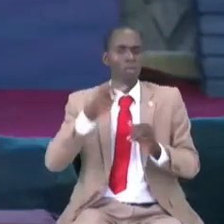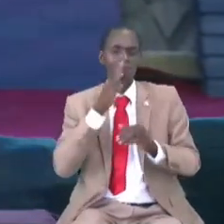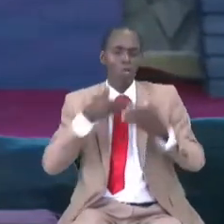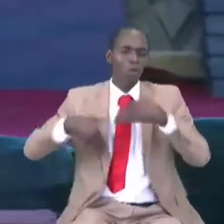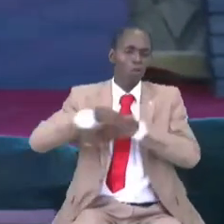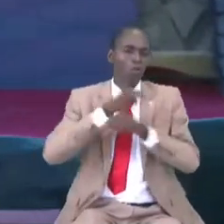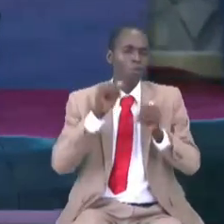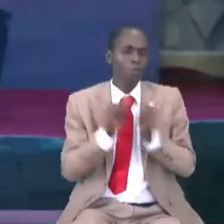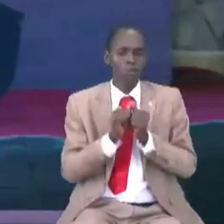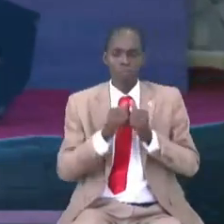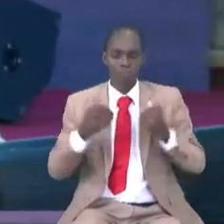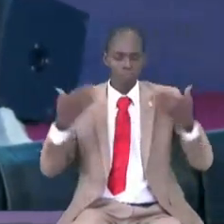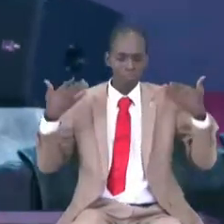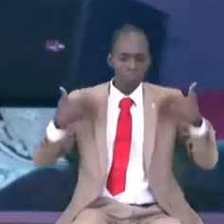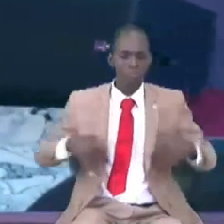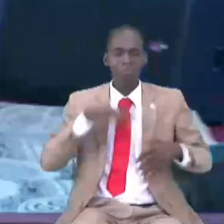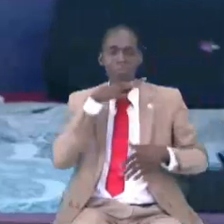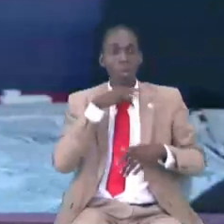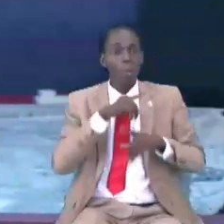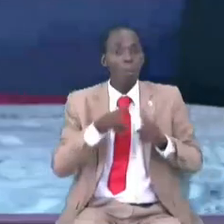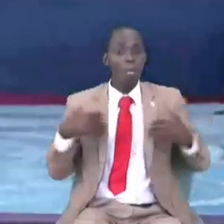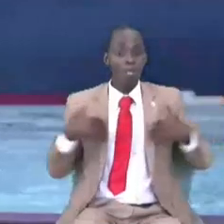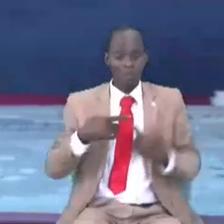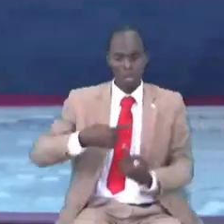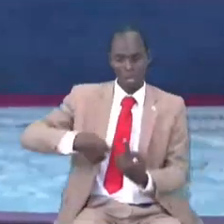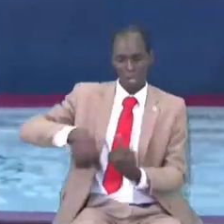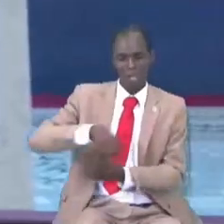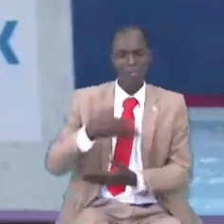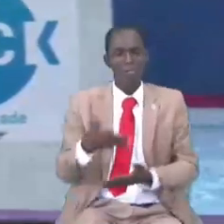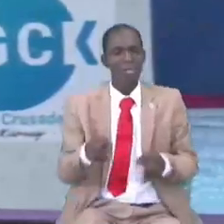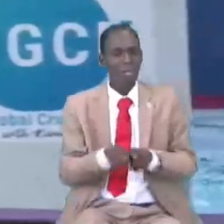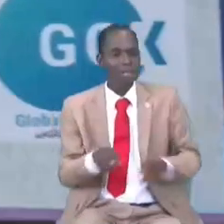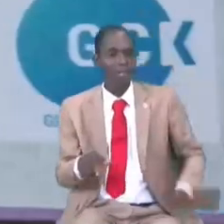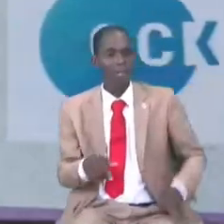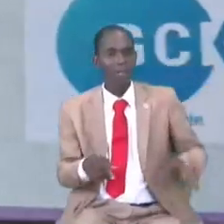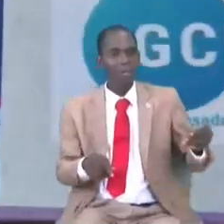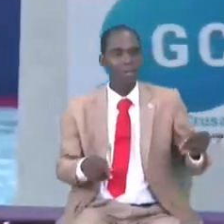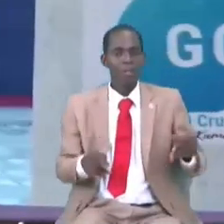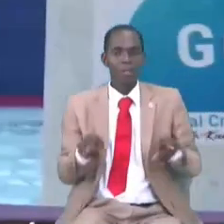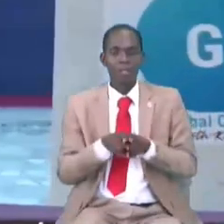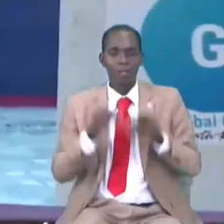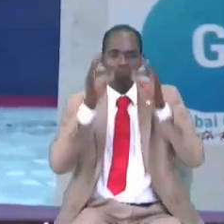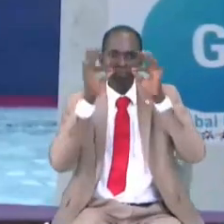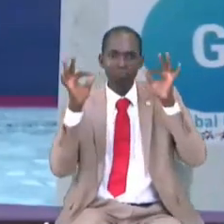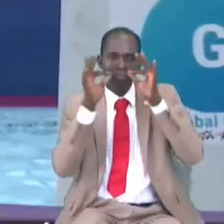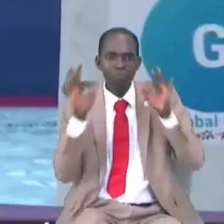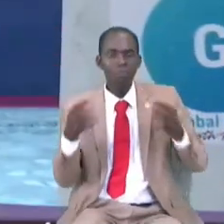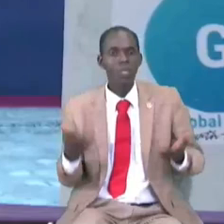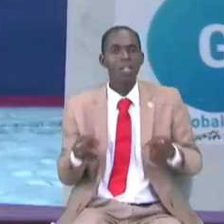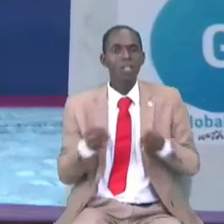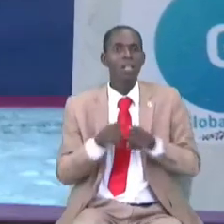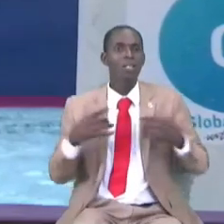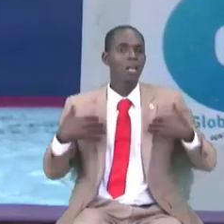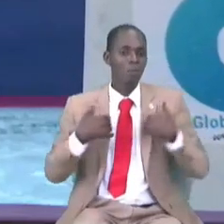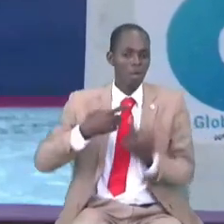eux. Les animaux domestiques, les chiens, les chats, les animaux domestiques. Ils doivent se